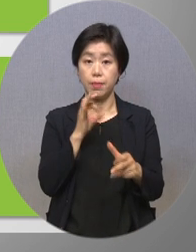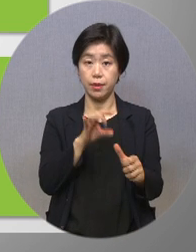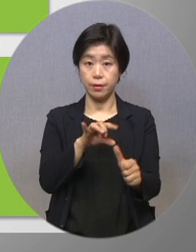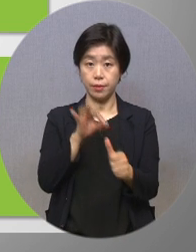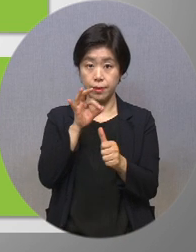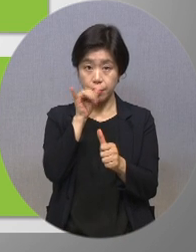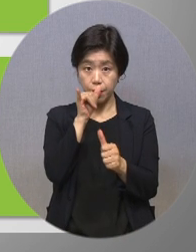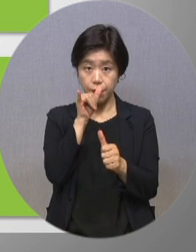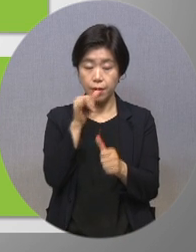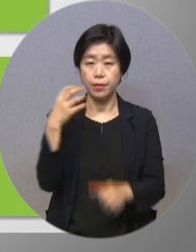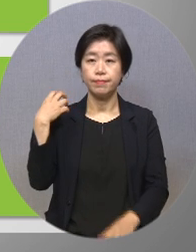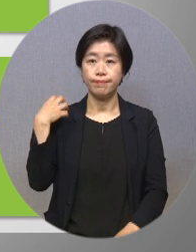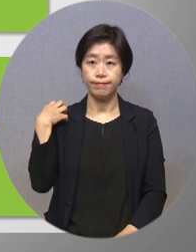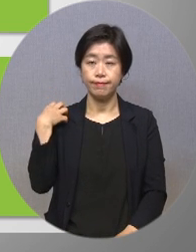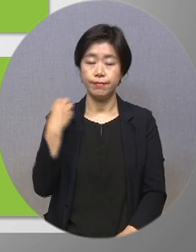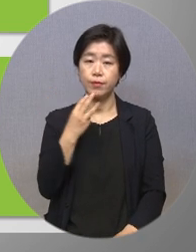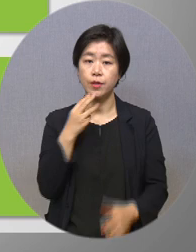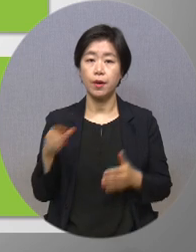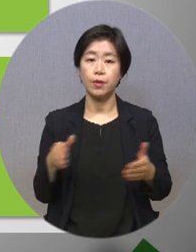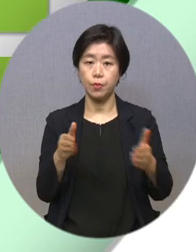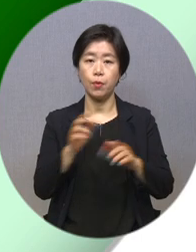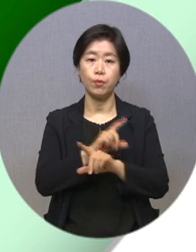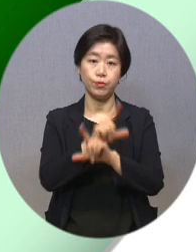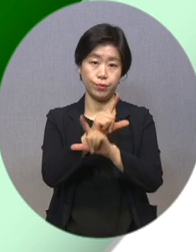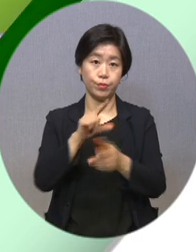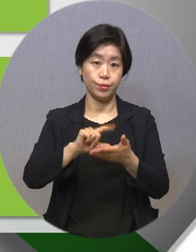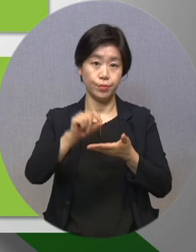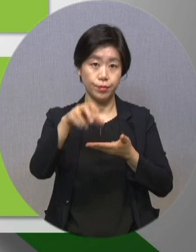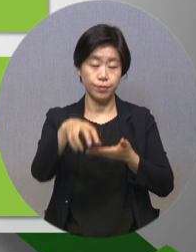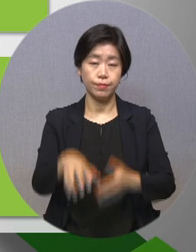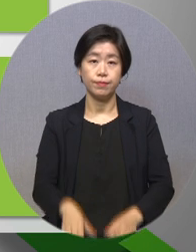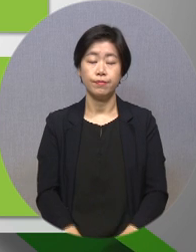채용하며 담당지사는 경기 북부지사입니다.